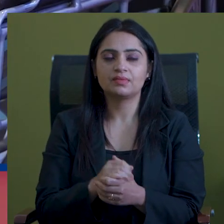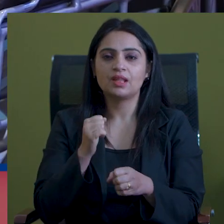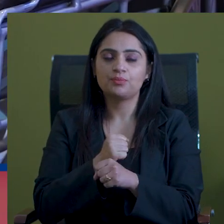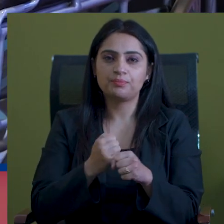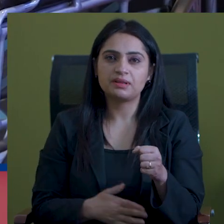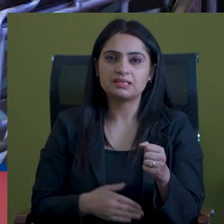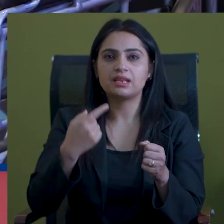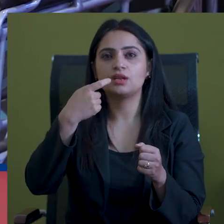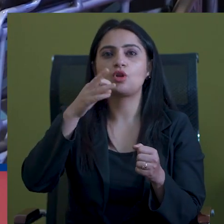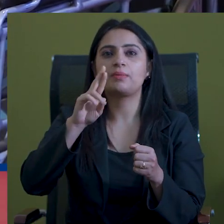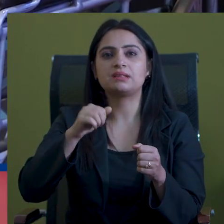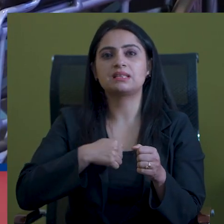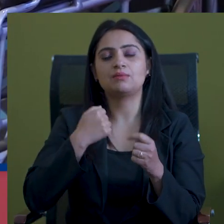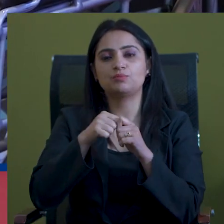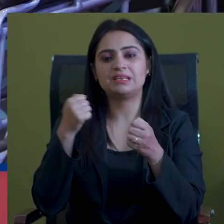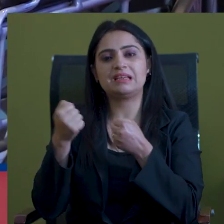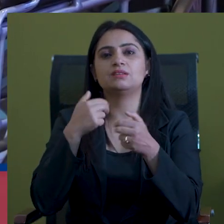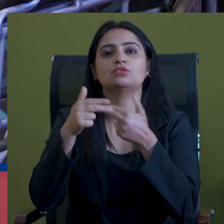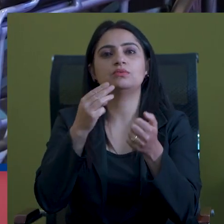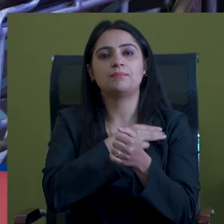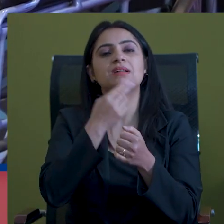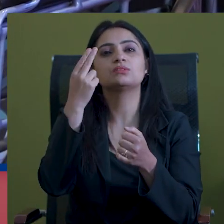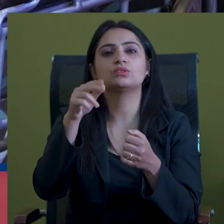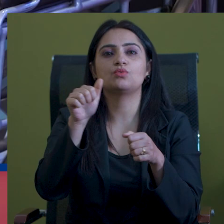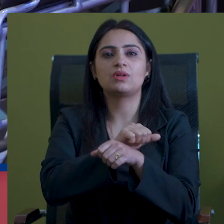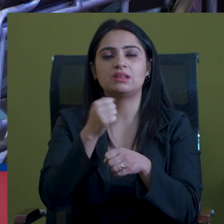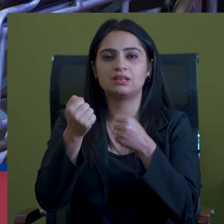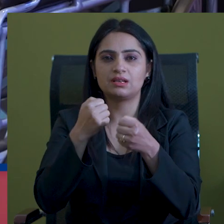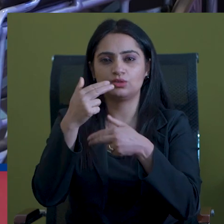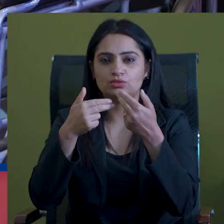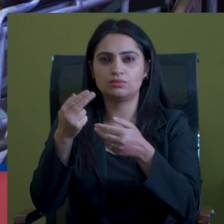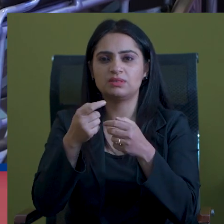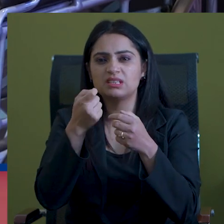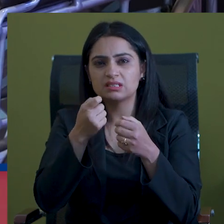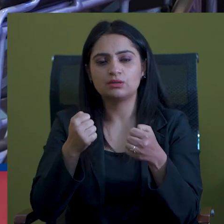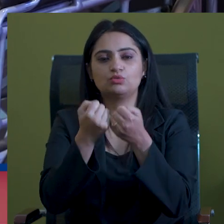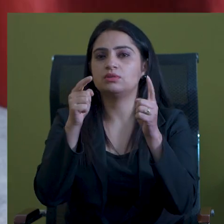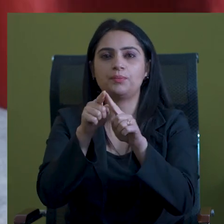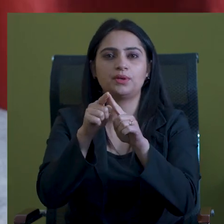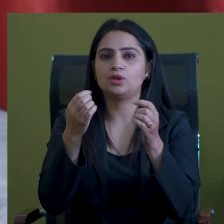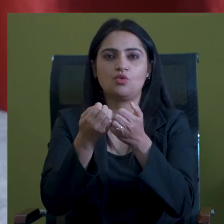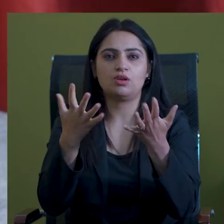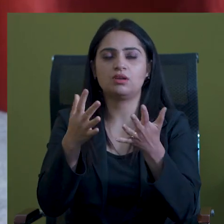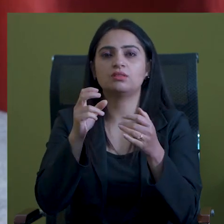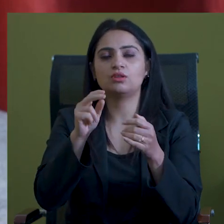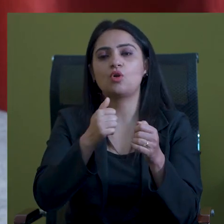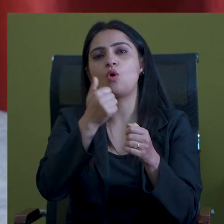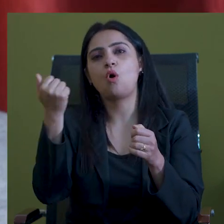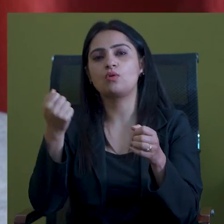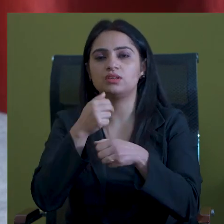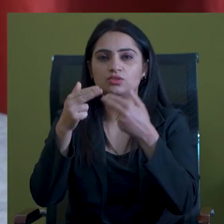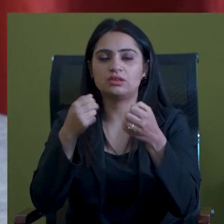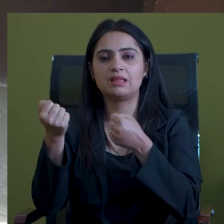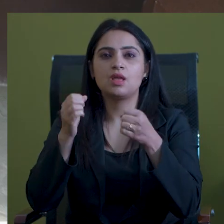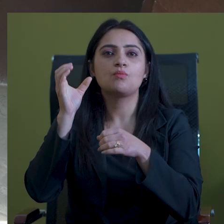नवराज अफुपनी बस्त चालग थिये उनले बस्त चलाउंदा सान दुर्घटना पनी गराये न तर अरुले चलायेको